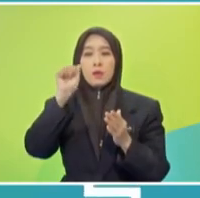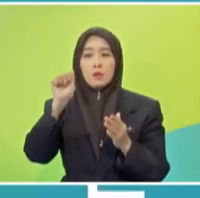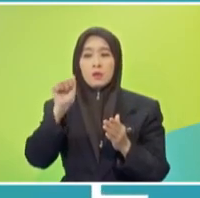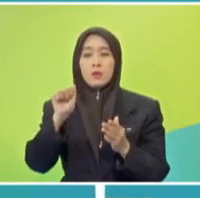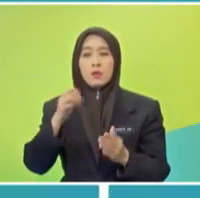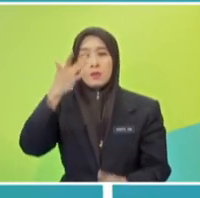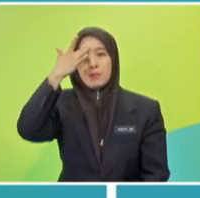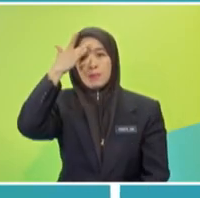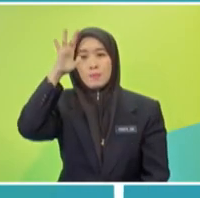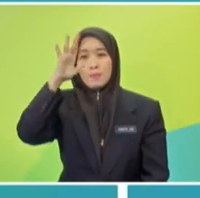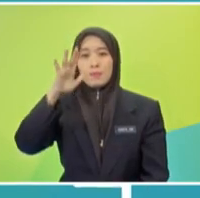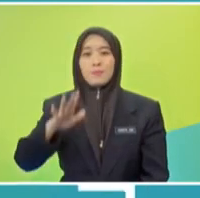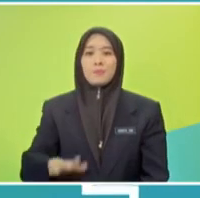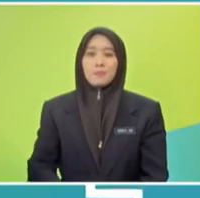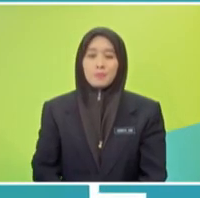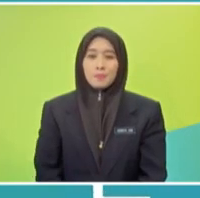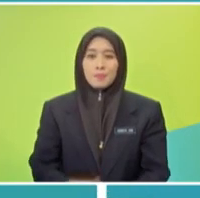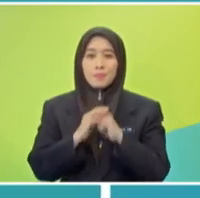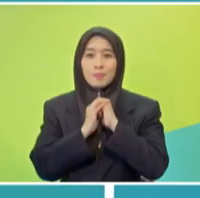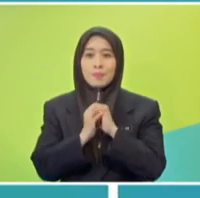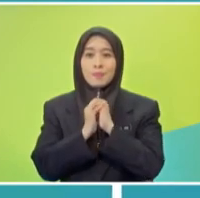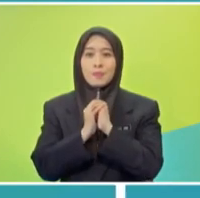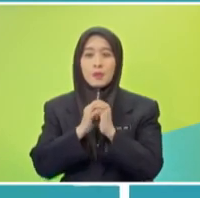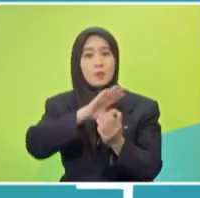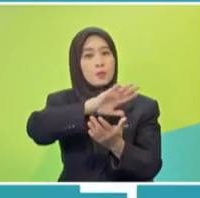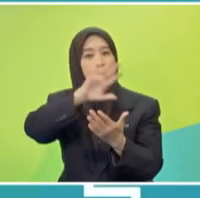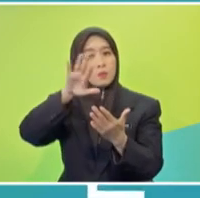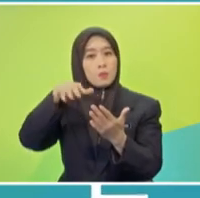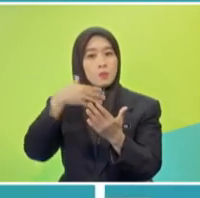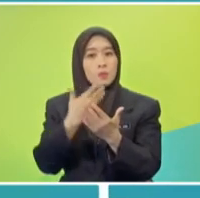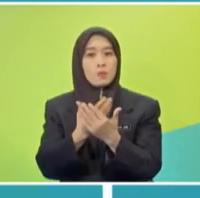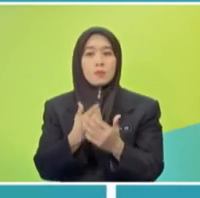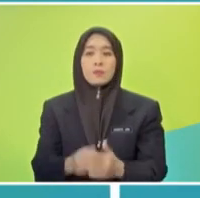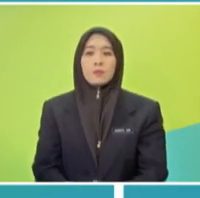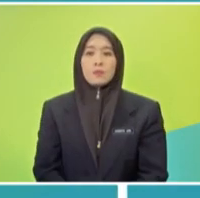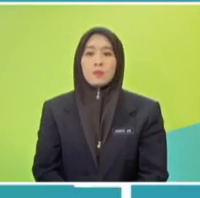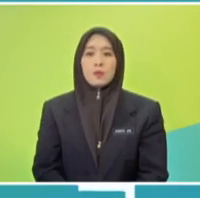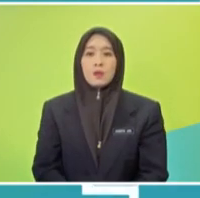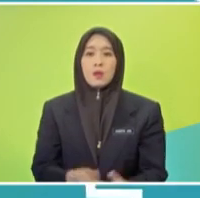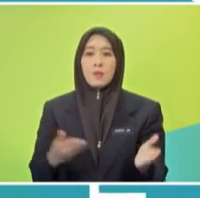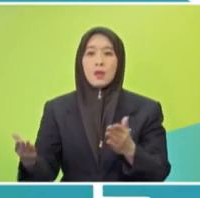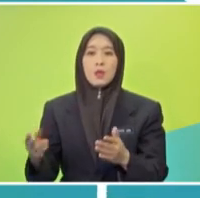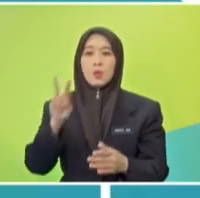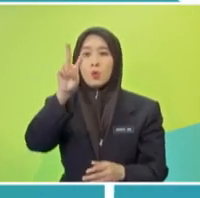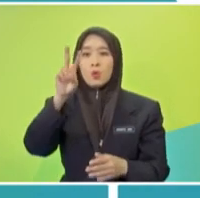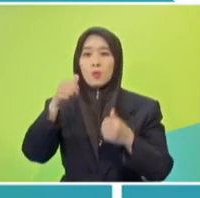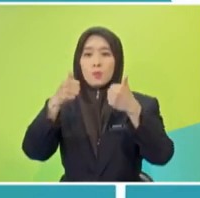pandai pandai tanya tanya semua berikan dua ibu jari